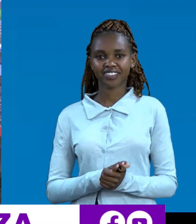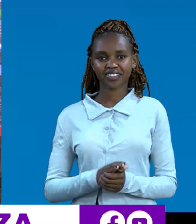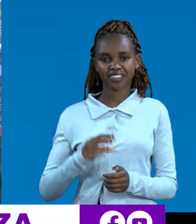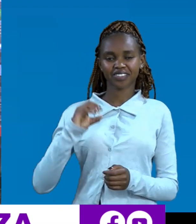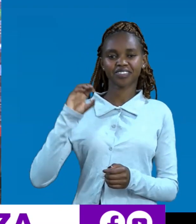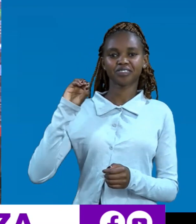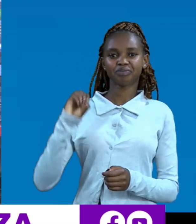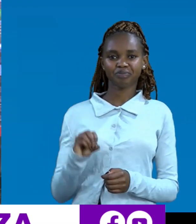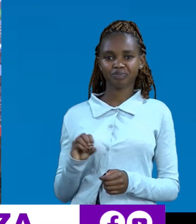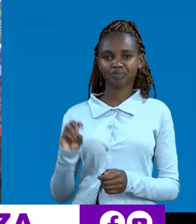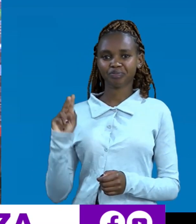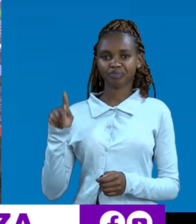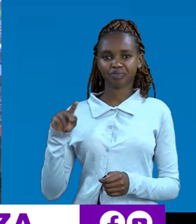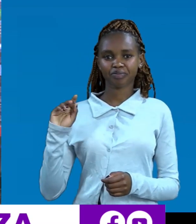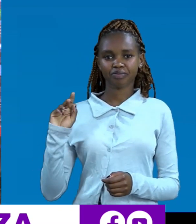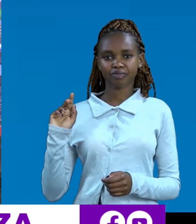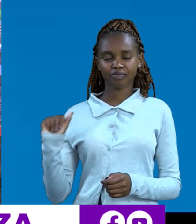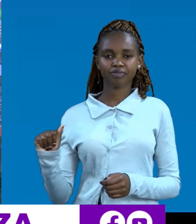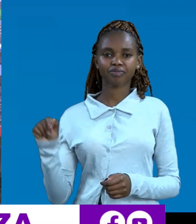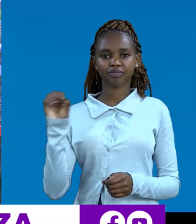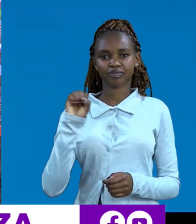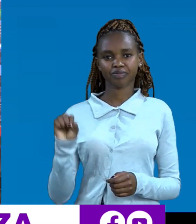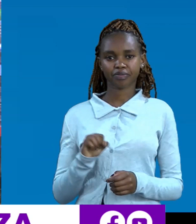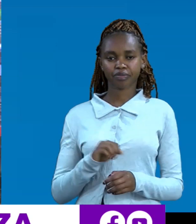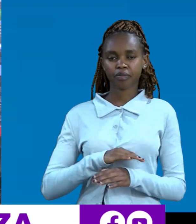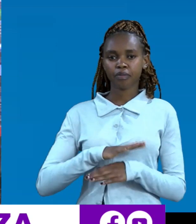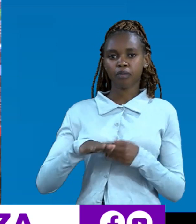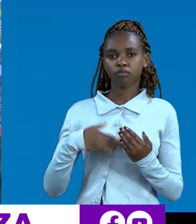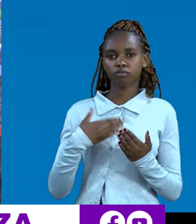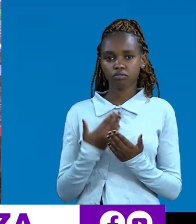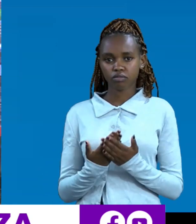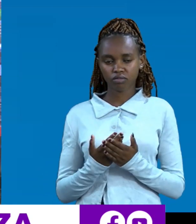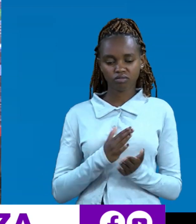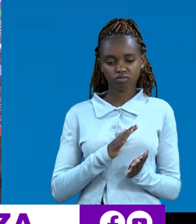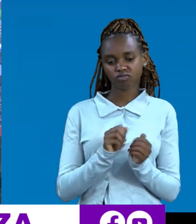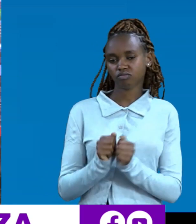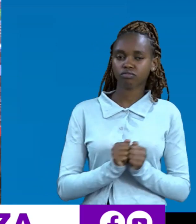yake. Kabisa. Lakini nyingine ziko tu hapo ndani zote. Zote zimewekwa tu.